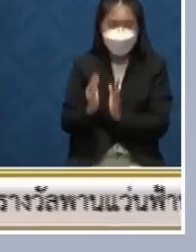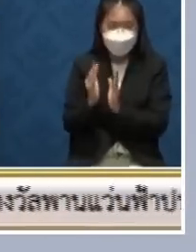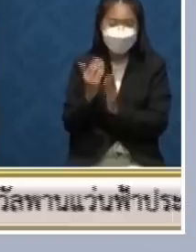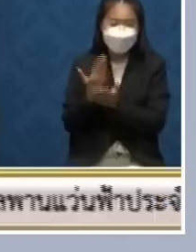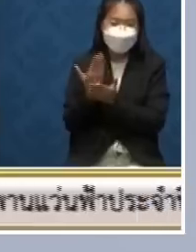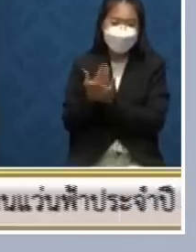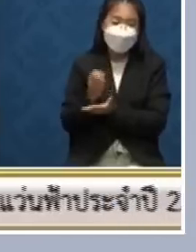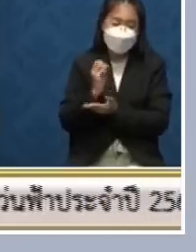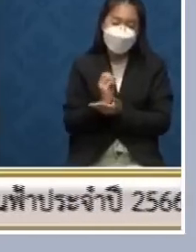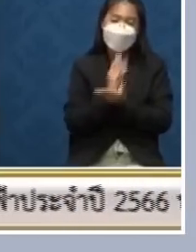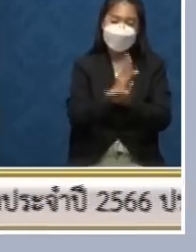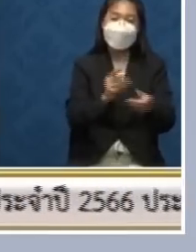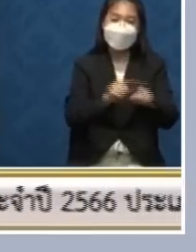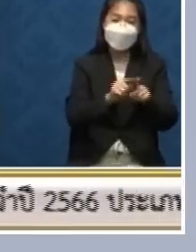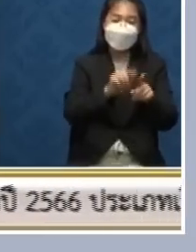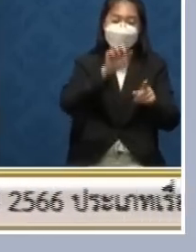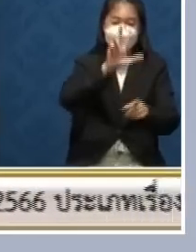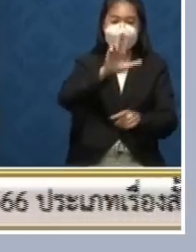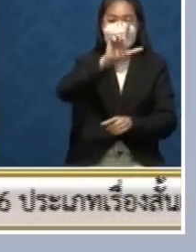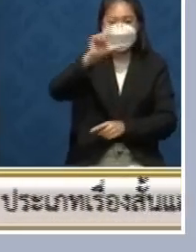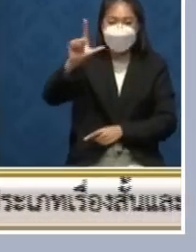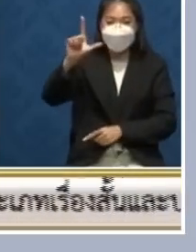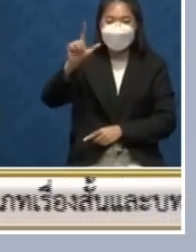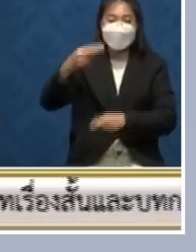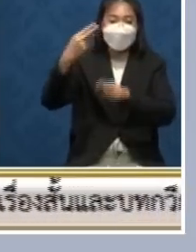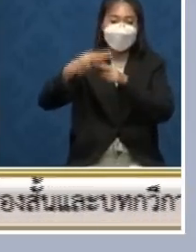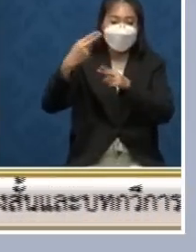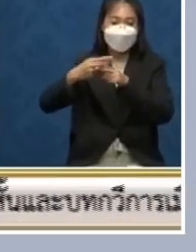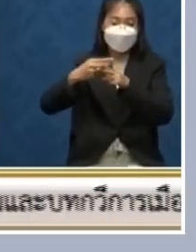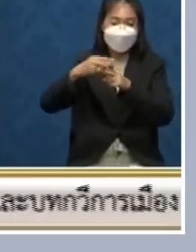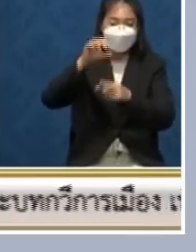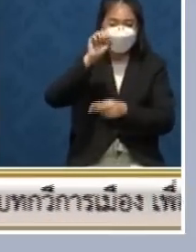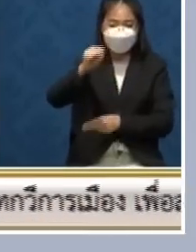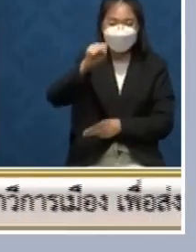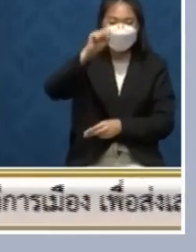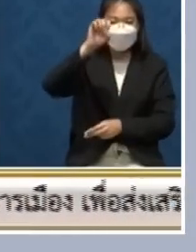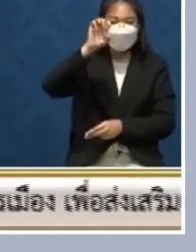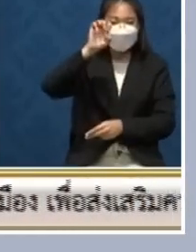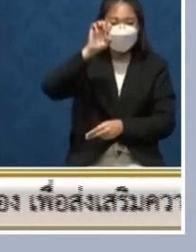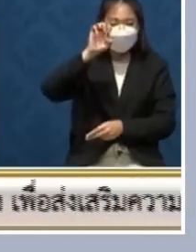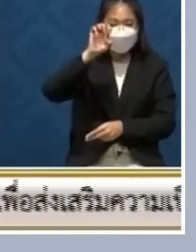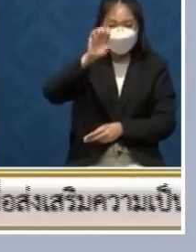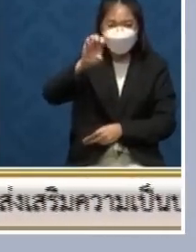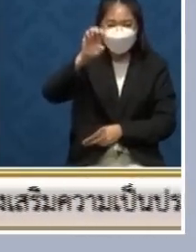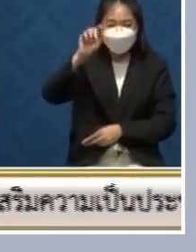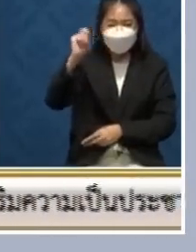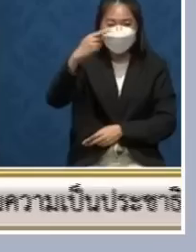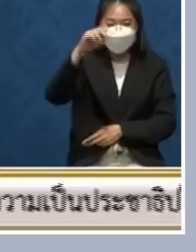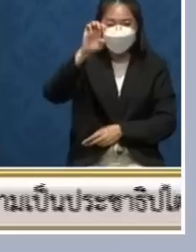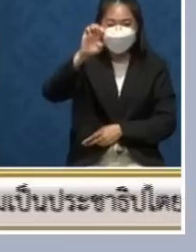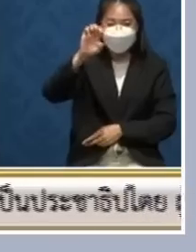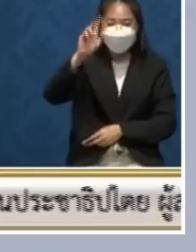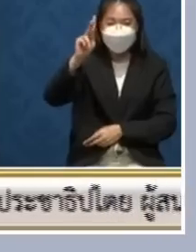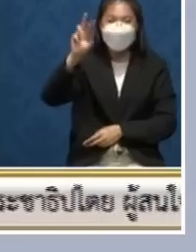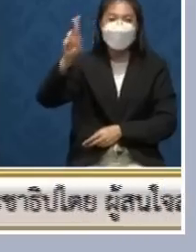พราะว่าตนเองเนี่ยเป็นบุคคลสำคัญของพรรคการเมืองแล้วก็ดูแลพื้นที่ภาคเหนือผลงานที่ผ่านมาก็แทบจะไม่เ